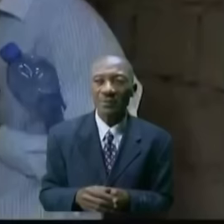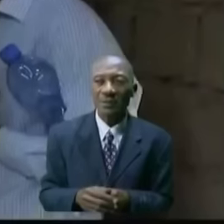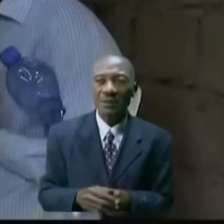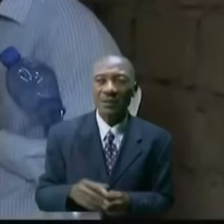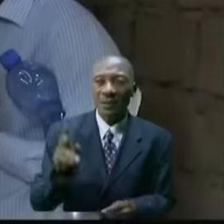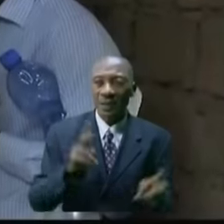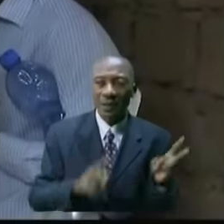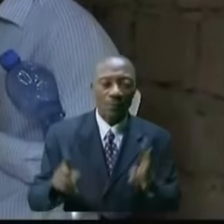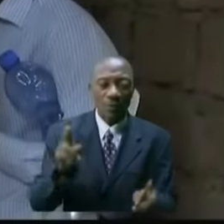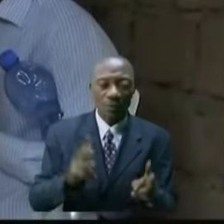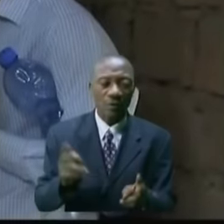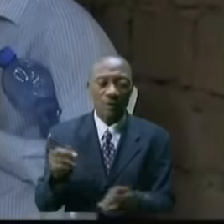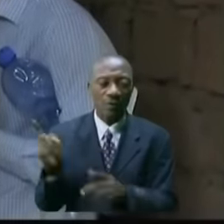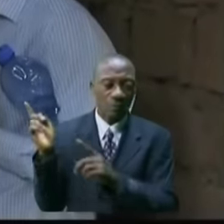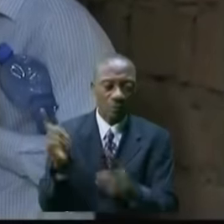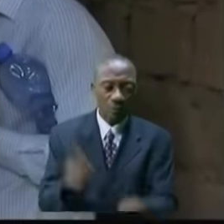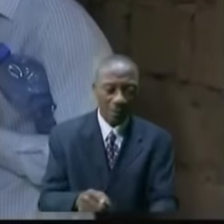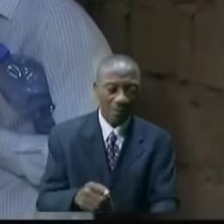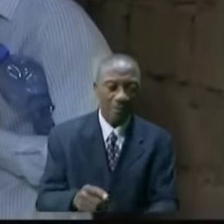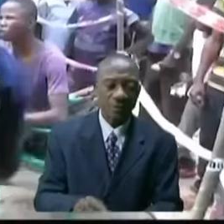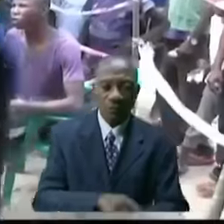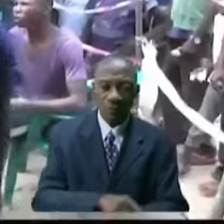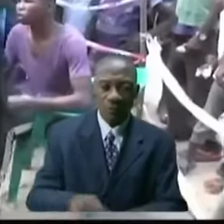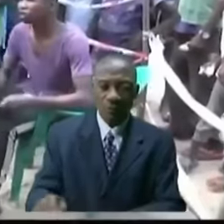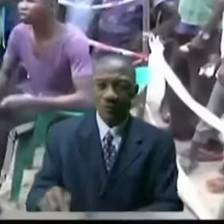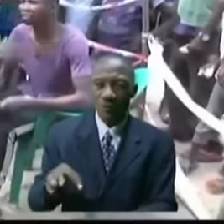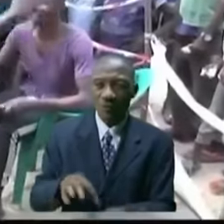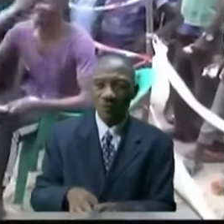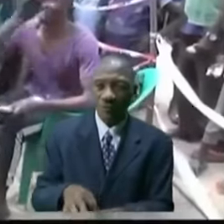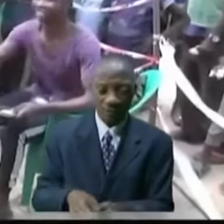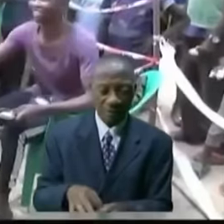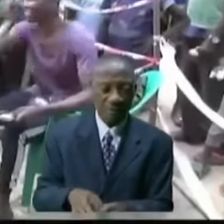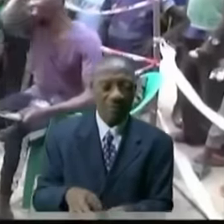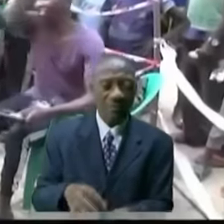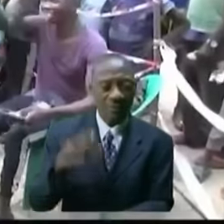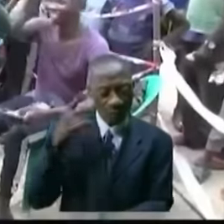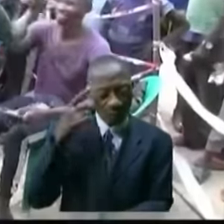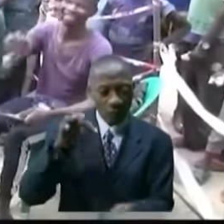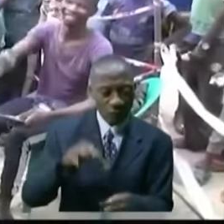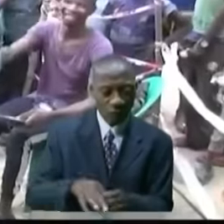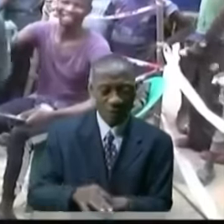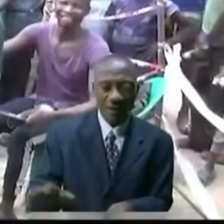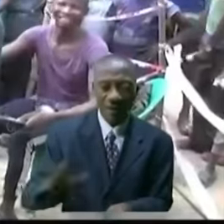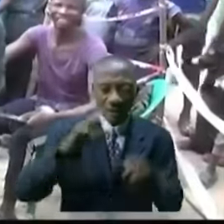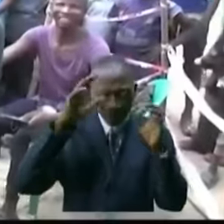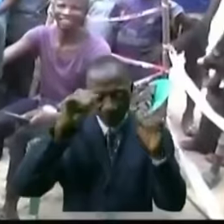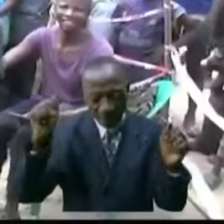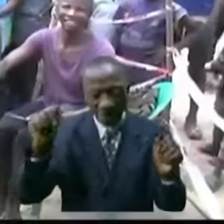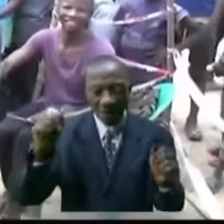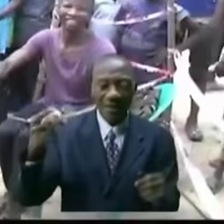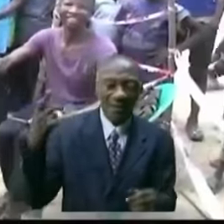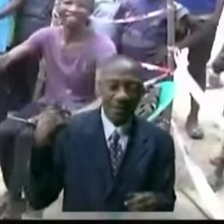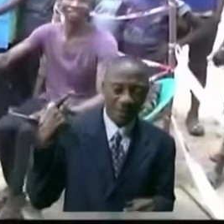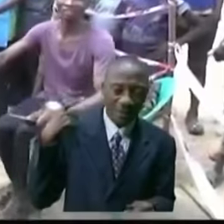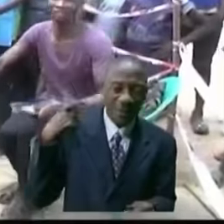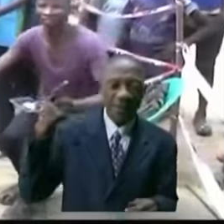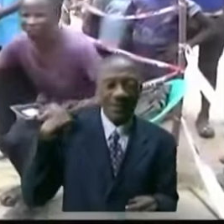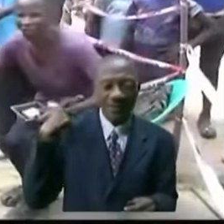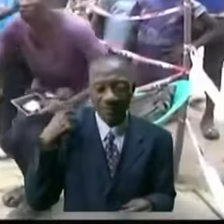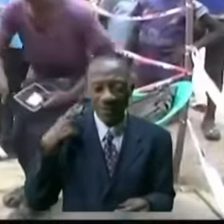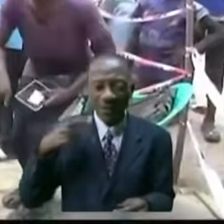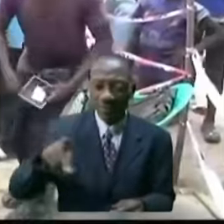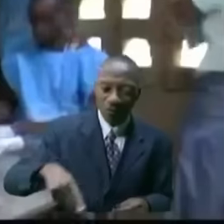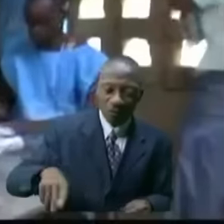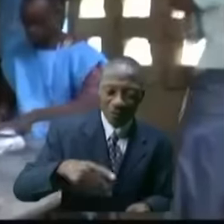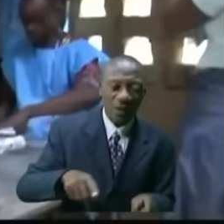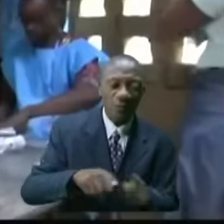s'est présentée devant le bureau de vote pour s'acquitter de son devoir civique. Personne n'a voulu rater